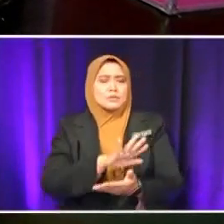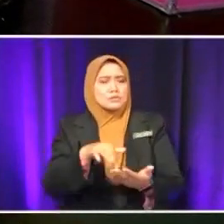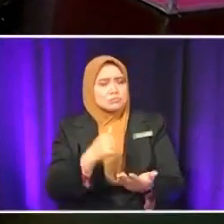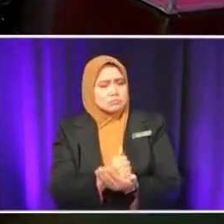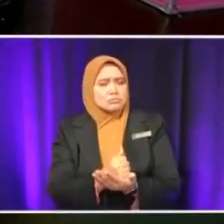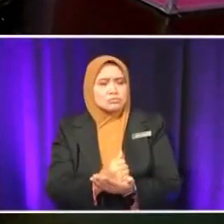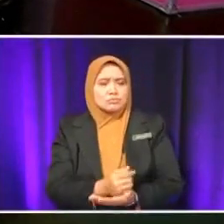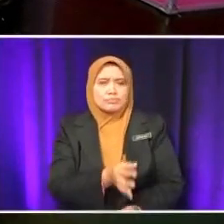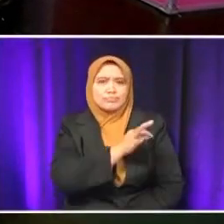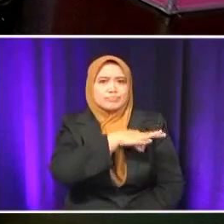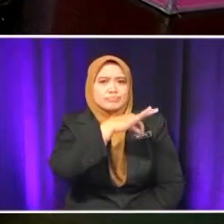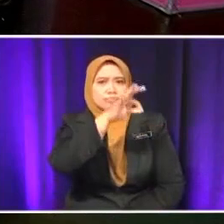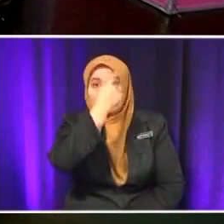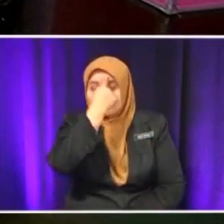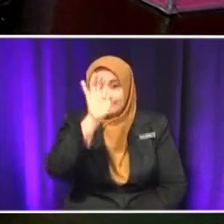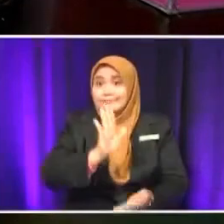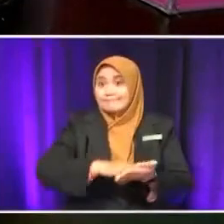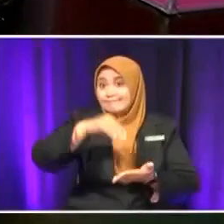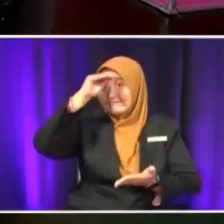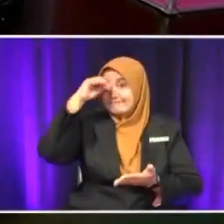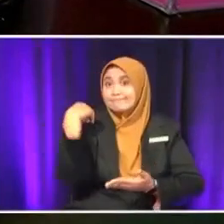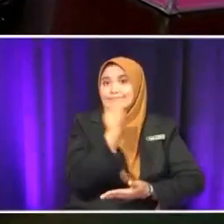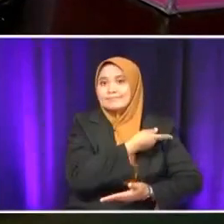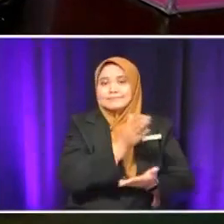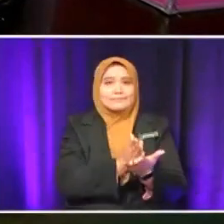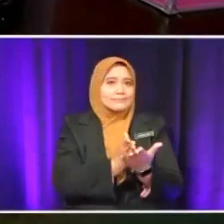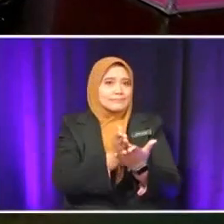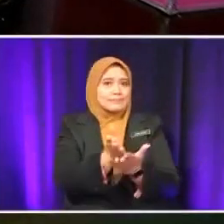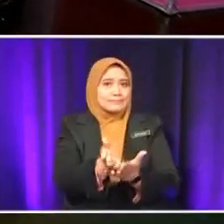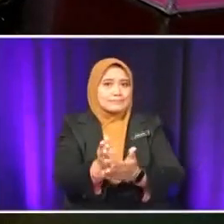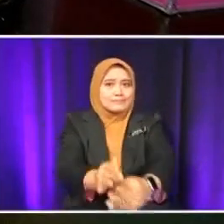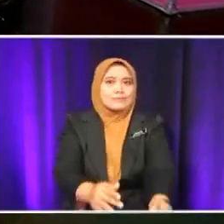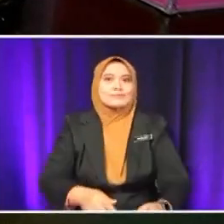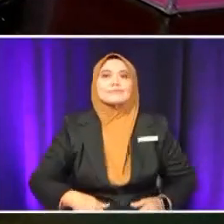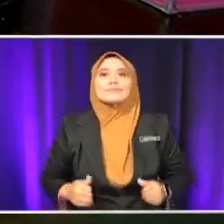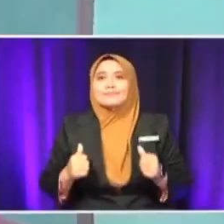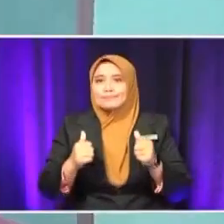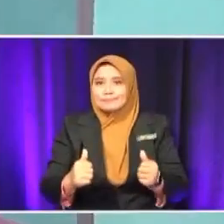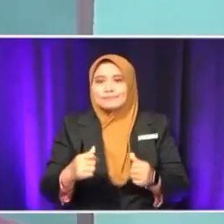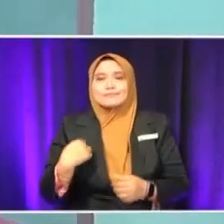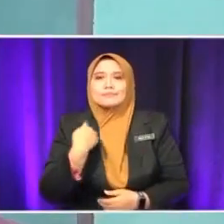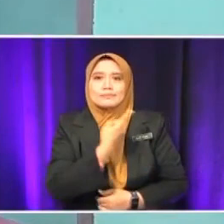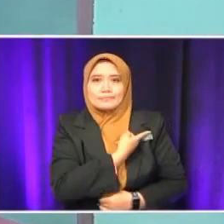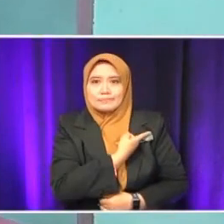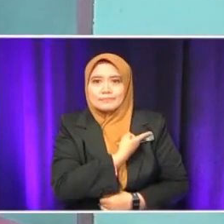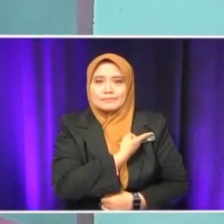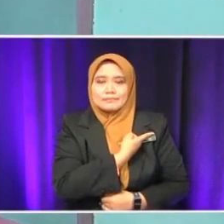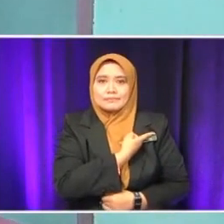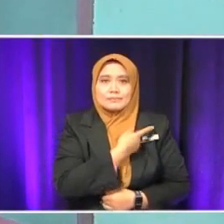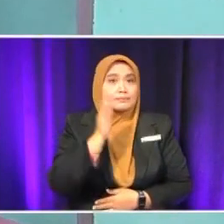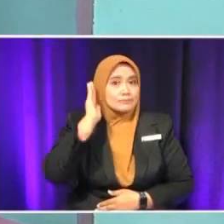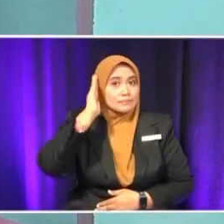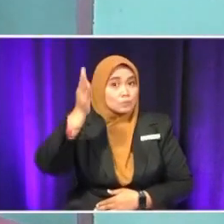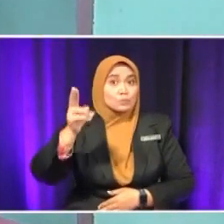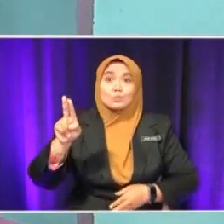belajar. Apa kata kita teruskan dengan sesi pembelajaran hari ini Cikgu? Okay. Silakan. Terima kasih Chris. Baik, pada segmen kali ini kita akan buat uji